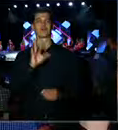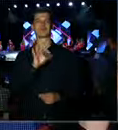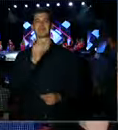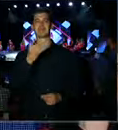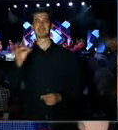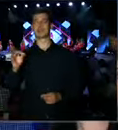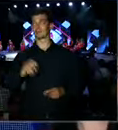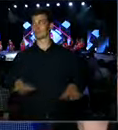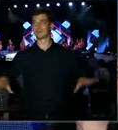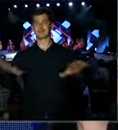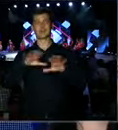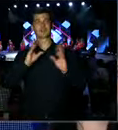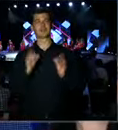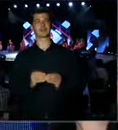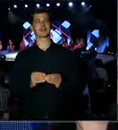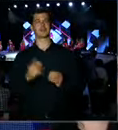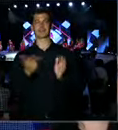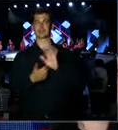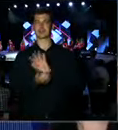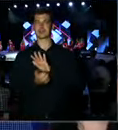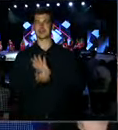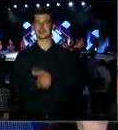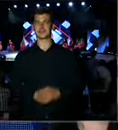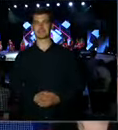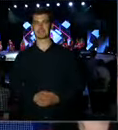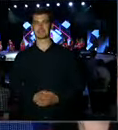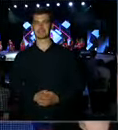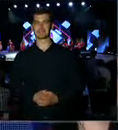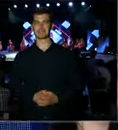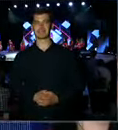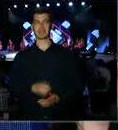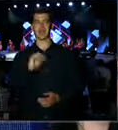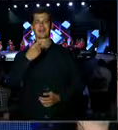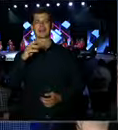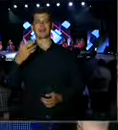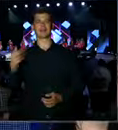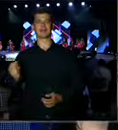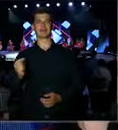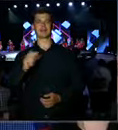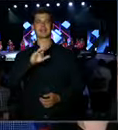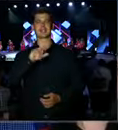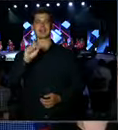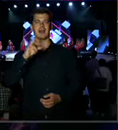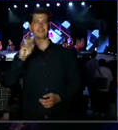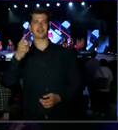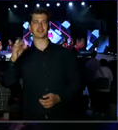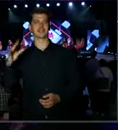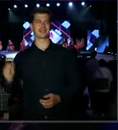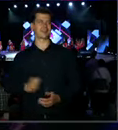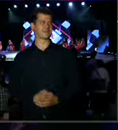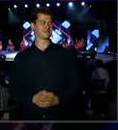Publiczności 2016 została Adrianna Zawadzińska!